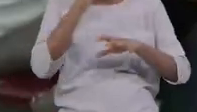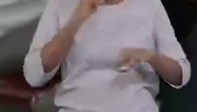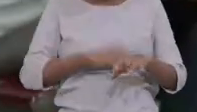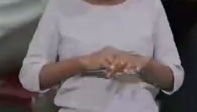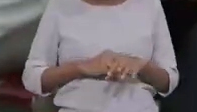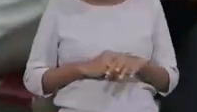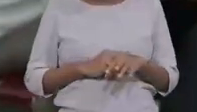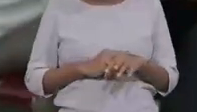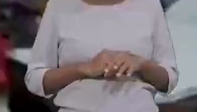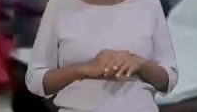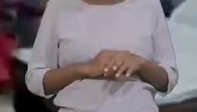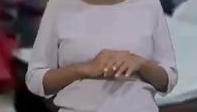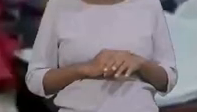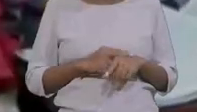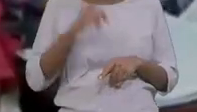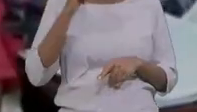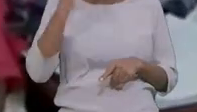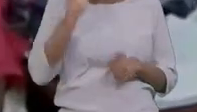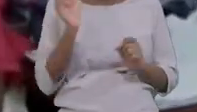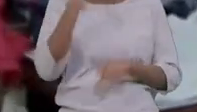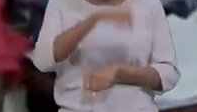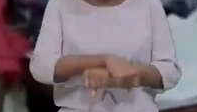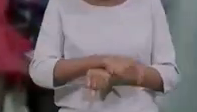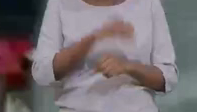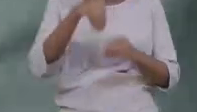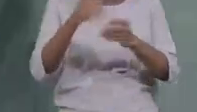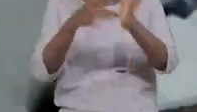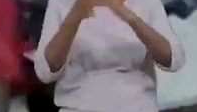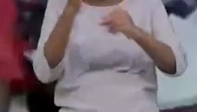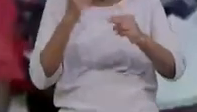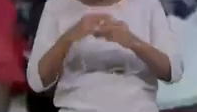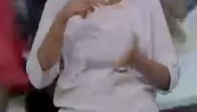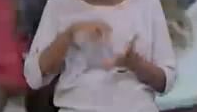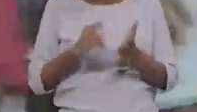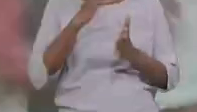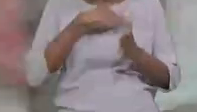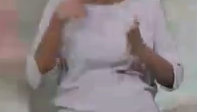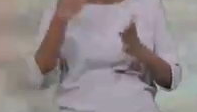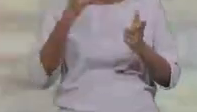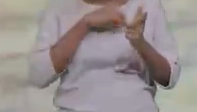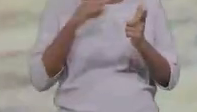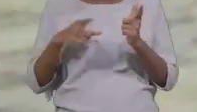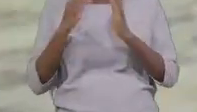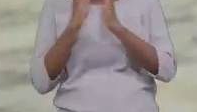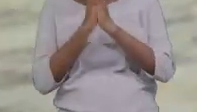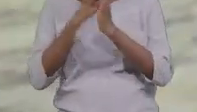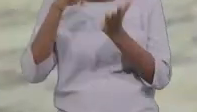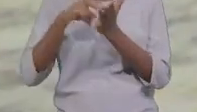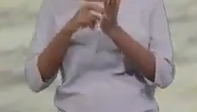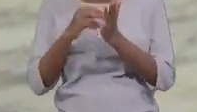surnaturel. Tu vas vaincre. Lève-toi et parle-en au